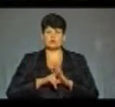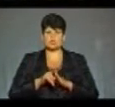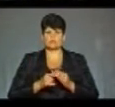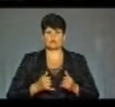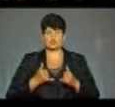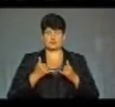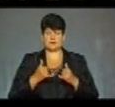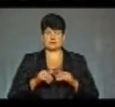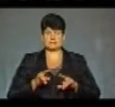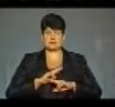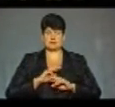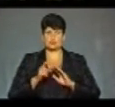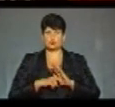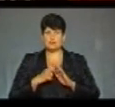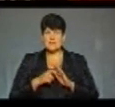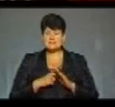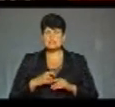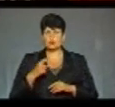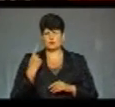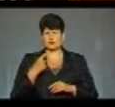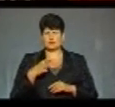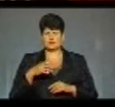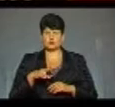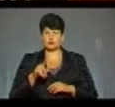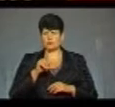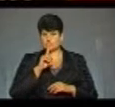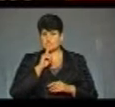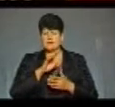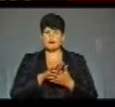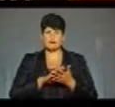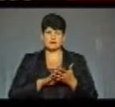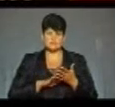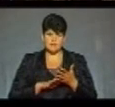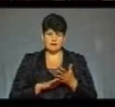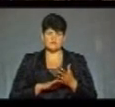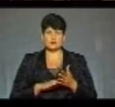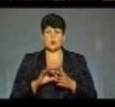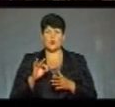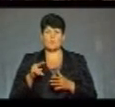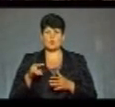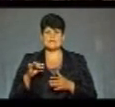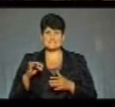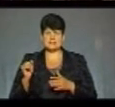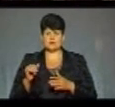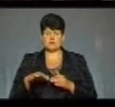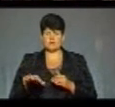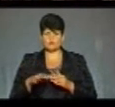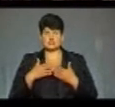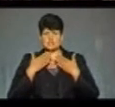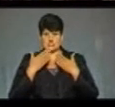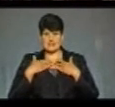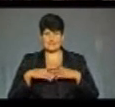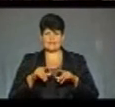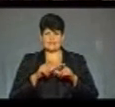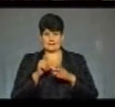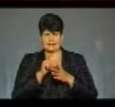Донбасі хвилиною мовчання, далі найстарший депутат цього скликання Юлії Іоффе від опозиційної платформи «За життя» зачитав текст